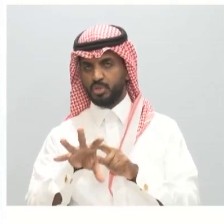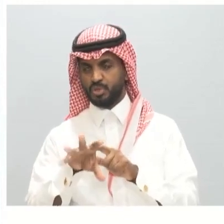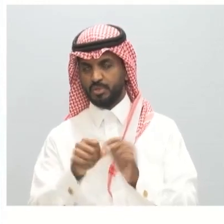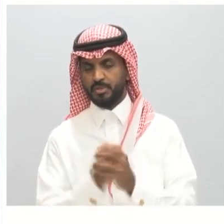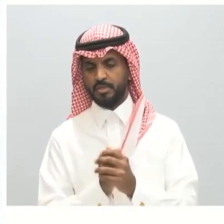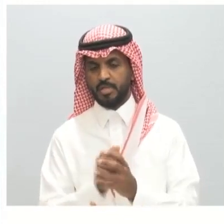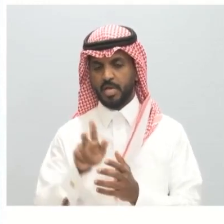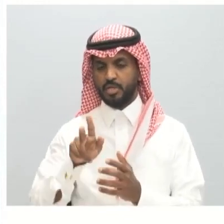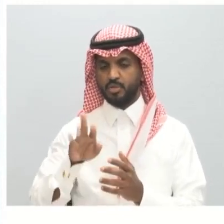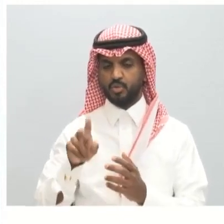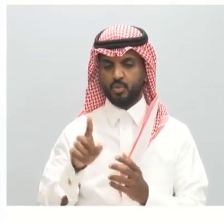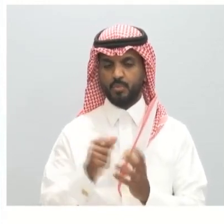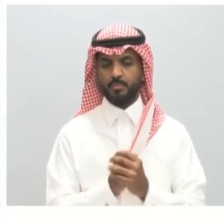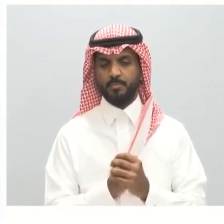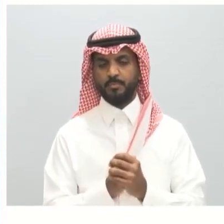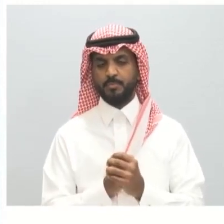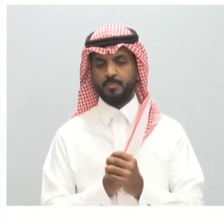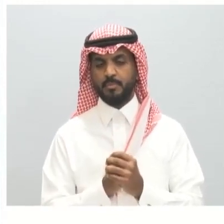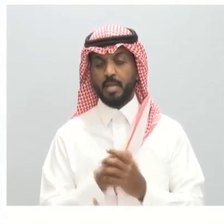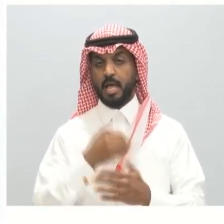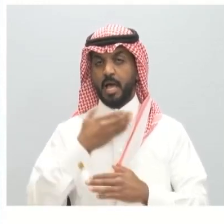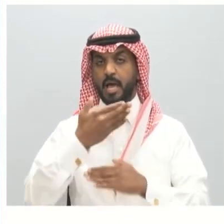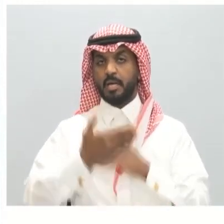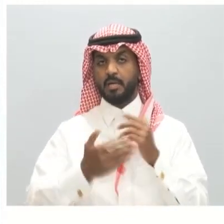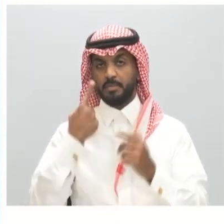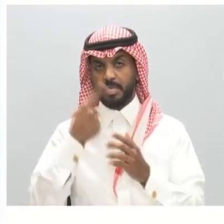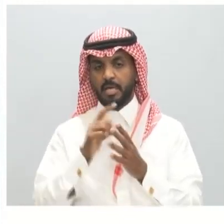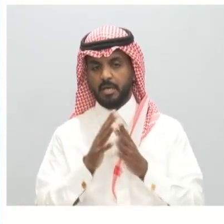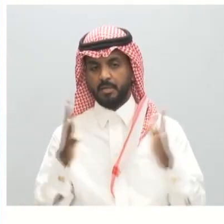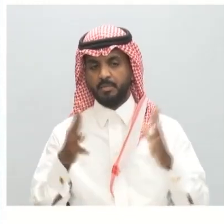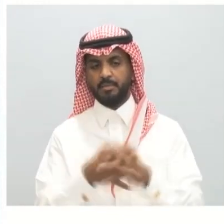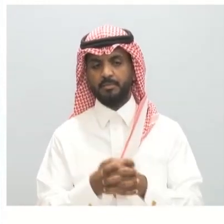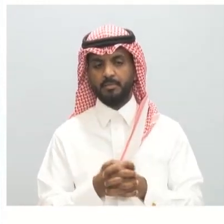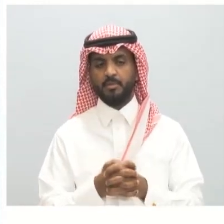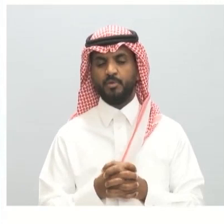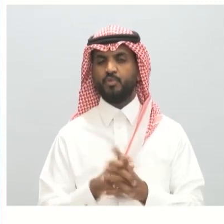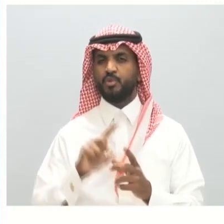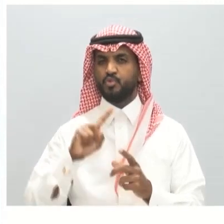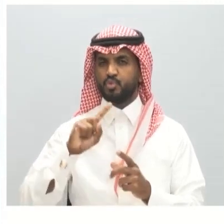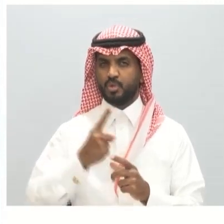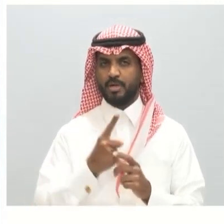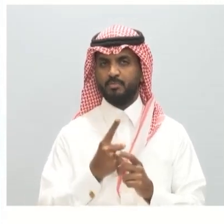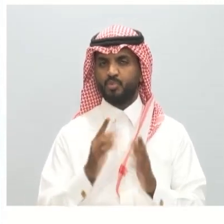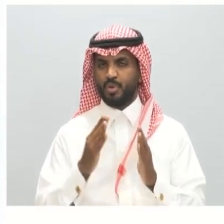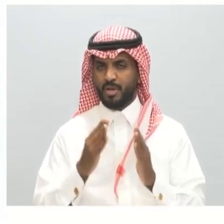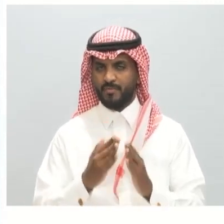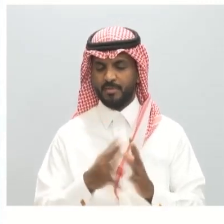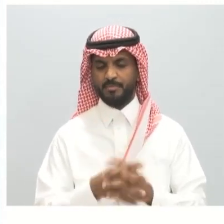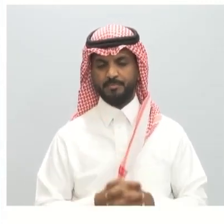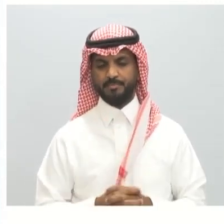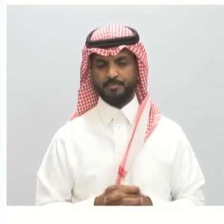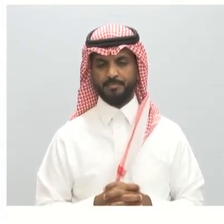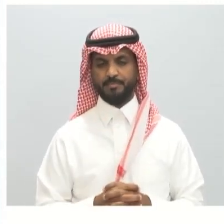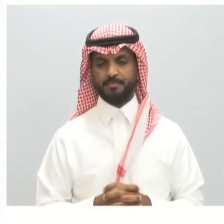الجيروسكوب يكتشف الحركه بدقه اكبر عندما تكون السرعه